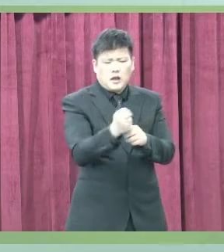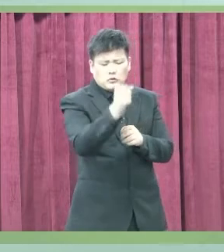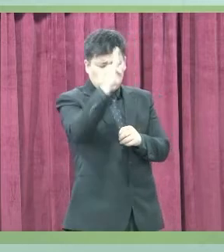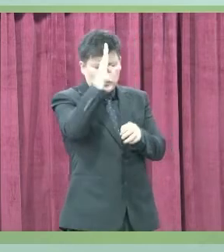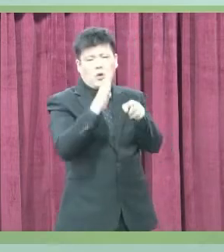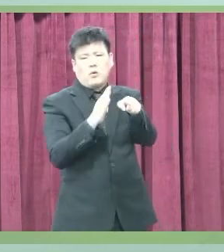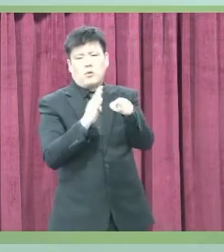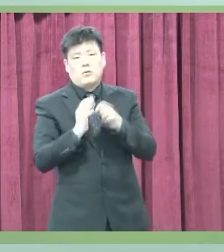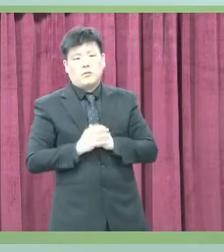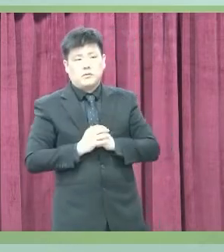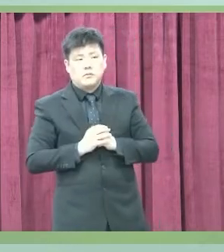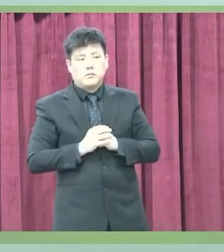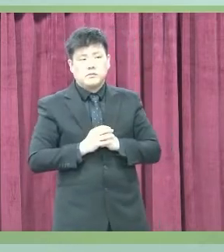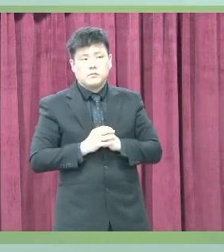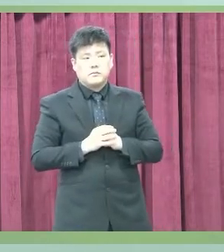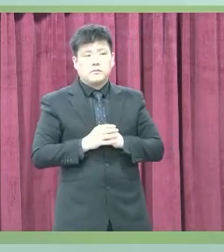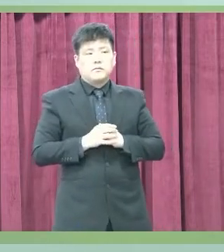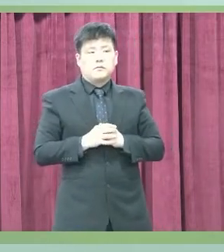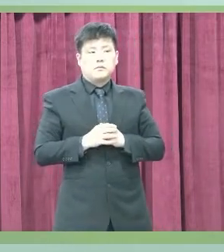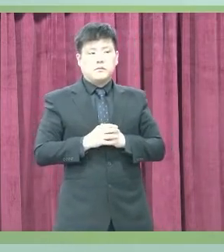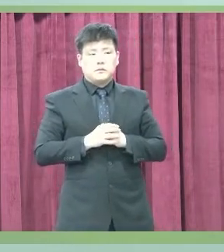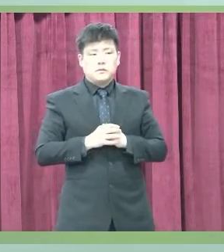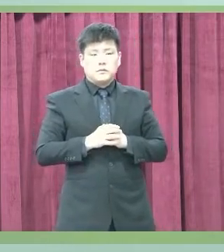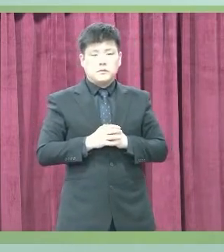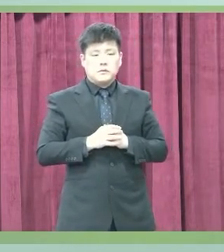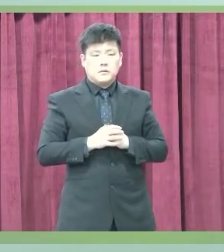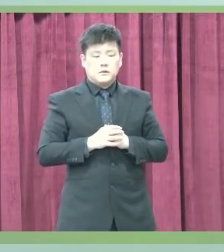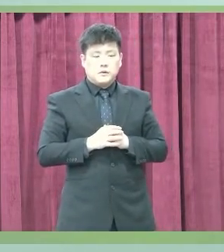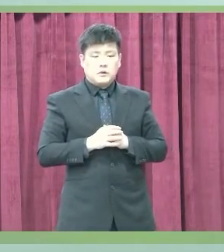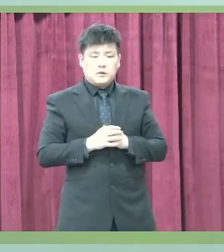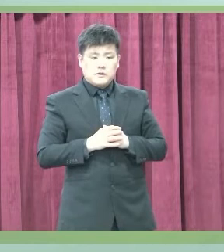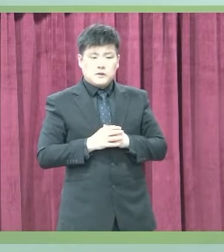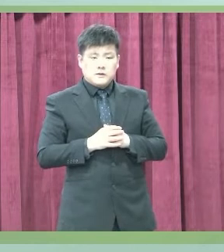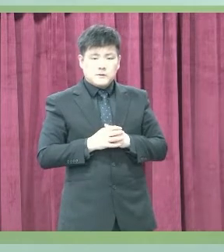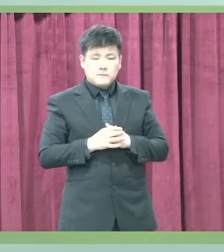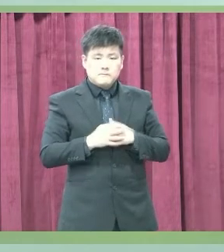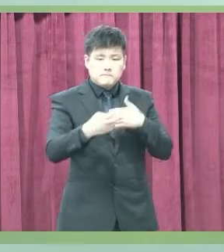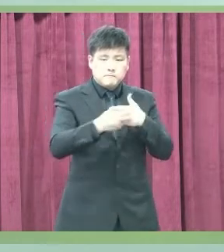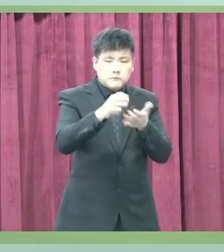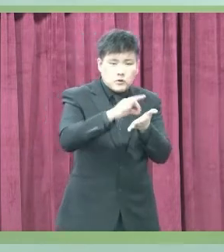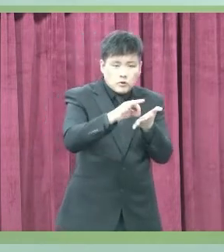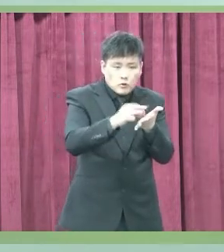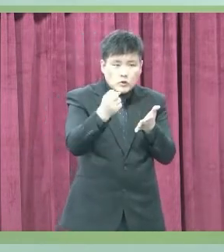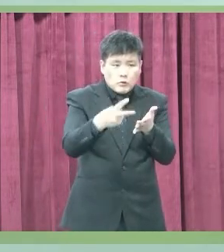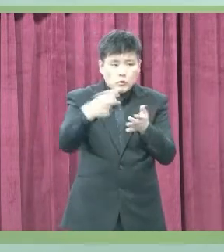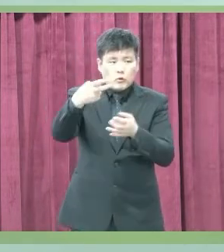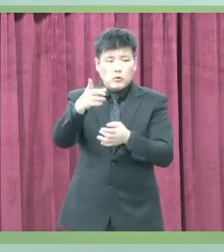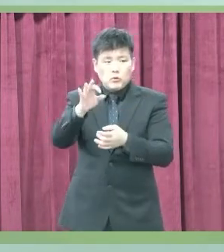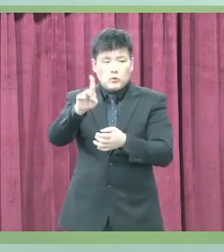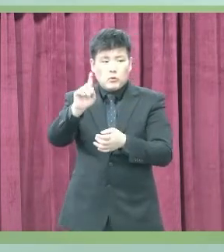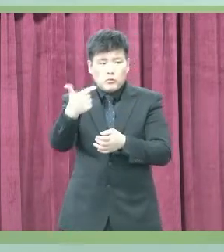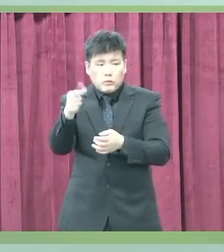그래서 보통은 이제 그 진료 실 인원으로 표시를 하고요. 동반 질환은 주상병하고 부상병을